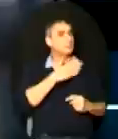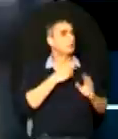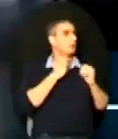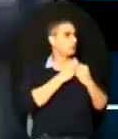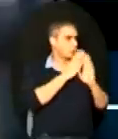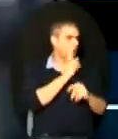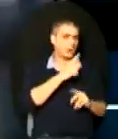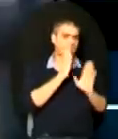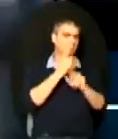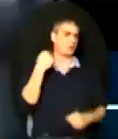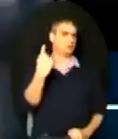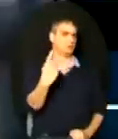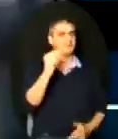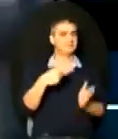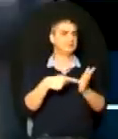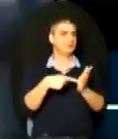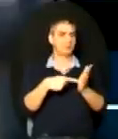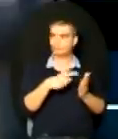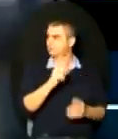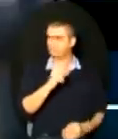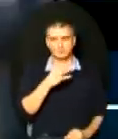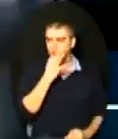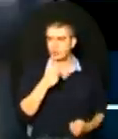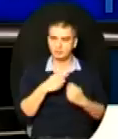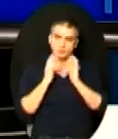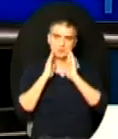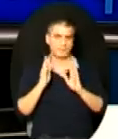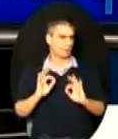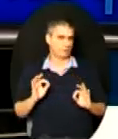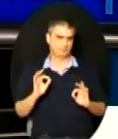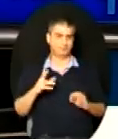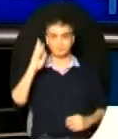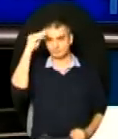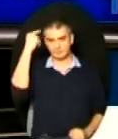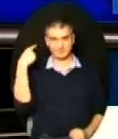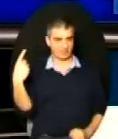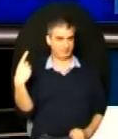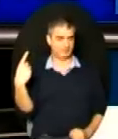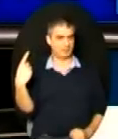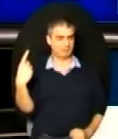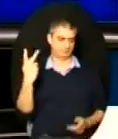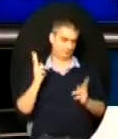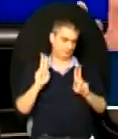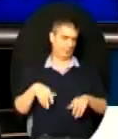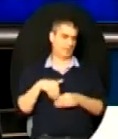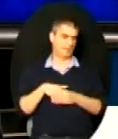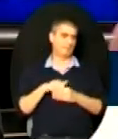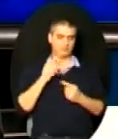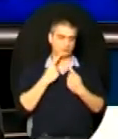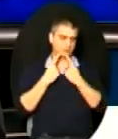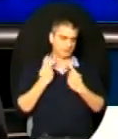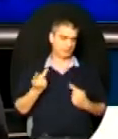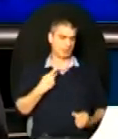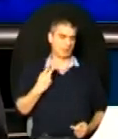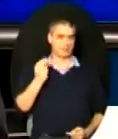להתמודד עם הטרוריסטים וגם עם זה לא שאלה של נאמנות, בוודאי שהפלסטינאים קיימים, ויש איזה שיח בינם